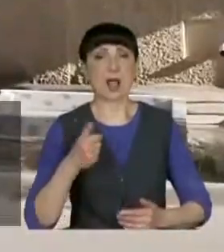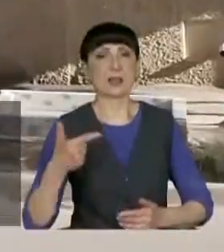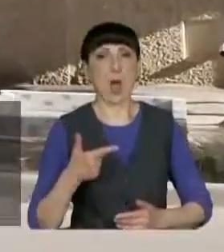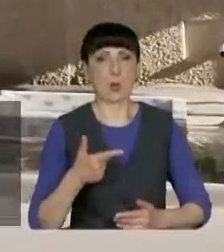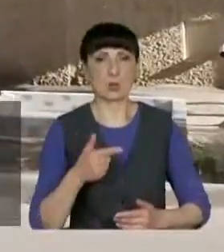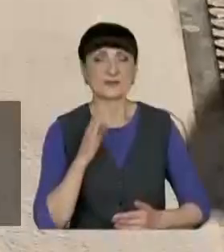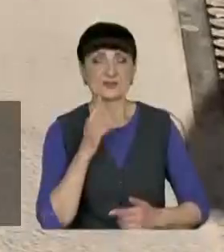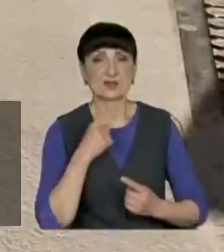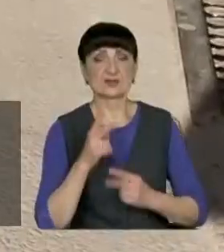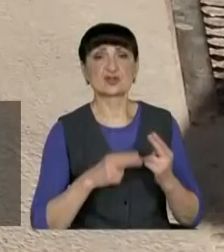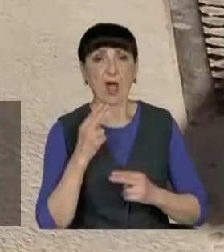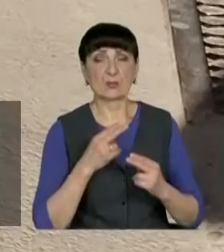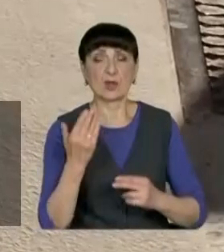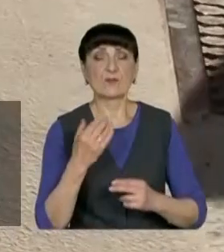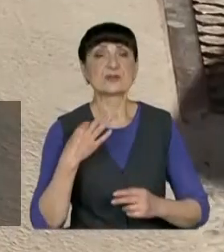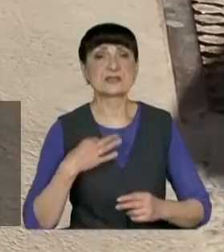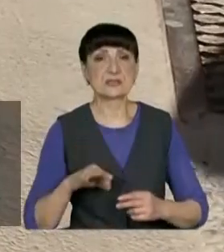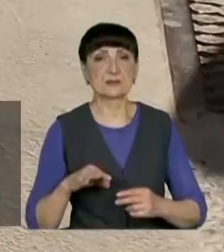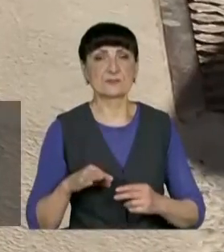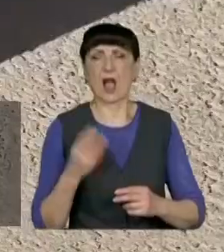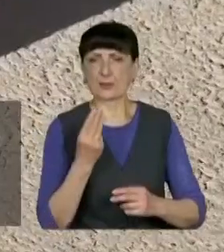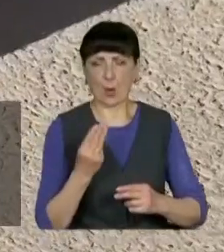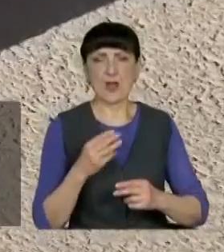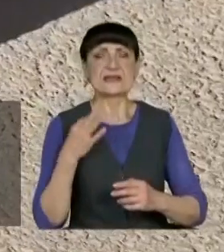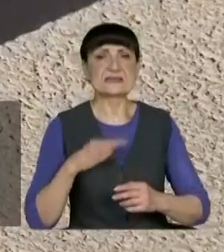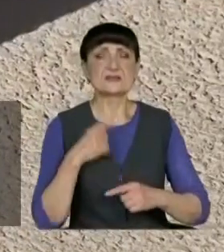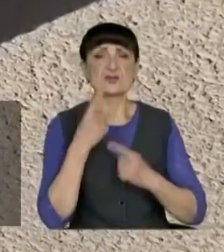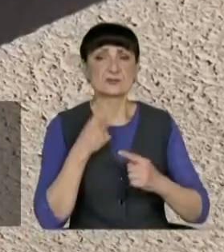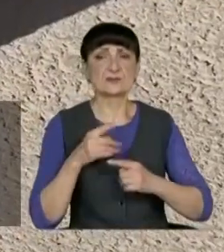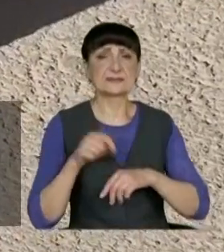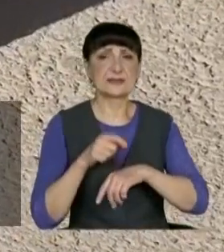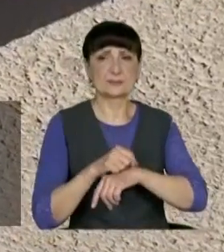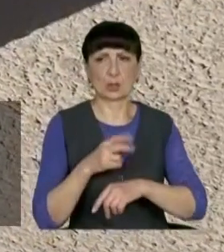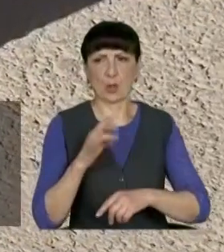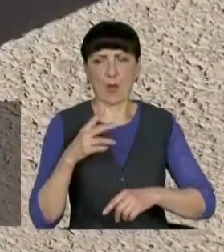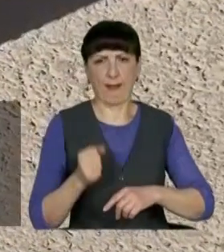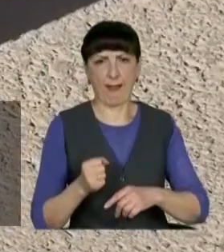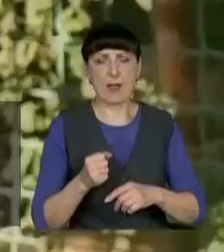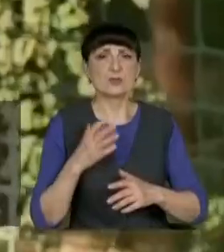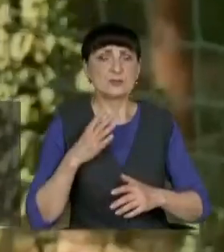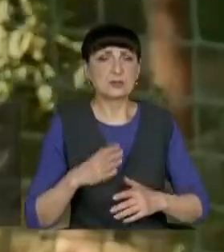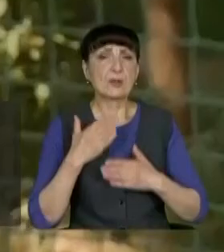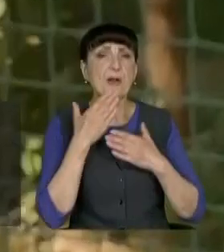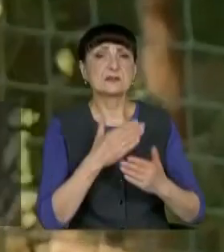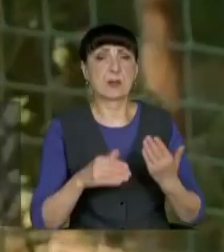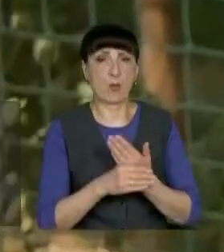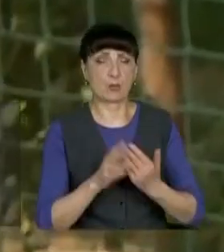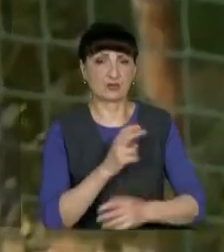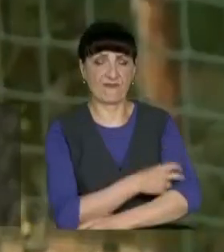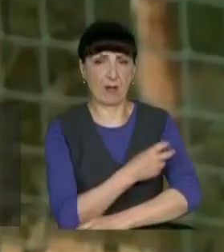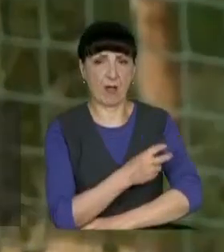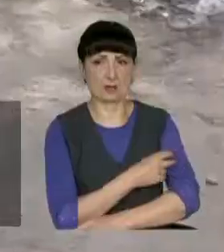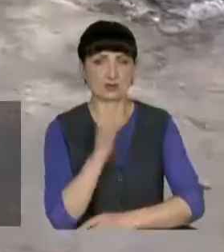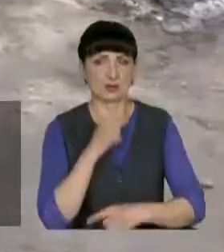Аймгуль Бекбаева жалуется, что ее сына покусали блохи. Сильнее всего пострадали ноги ребенка, что пришлось обратиться за помощью к врачам,